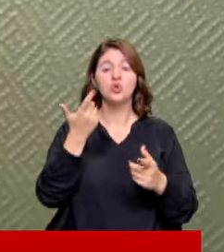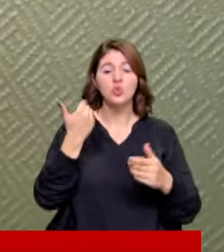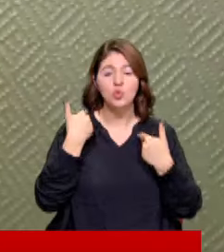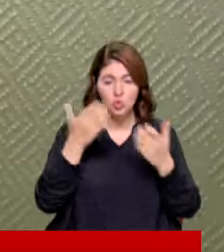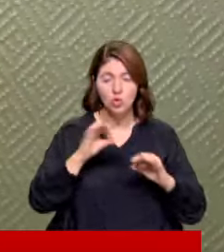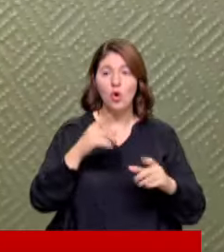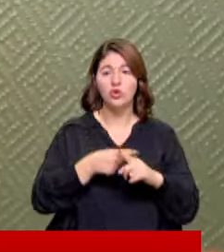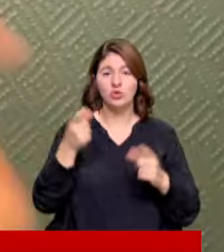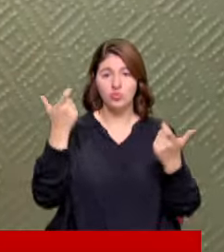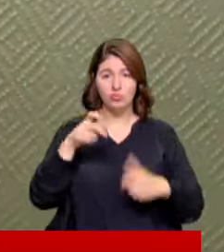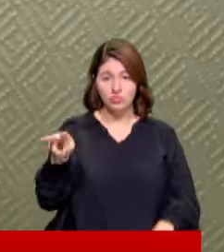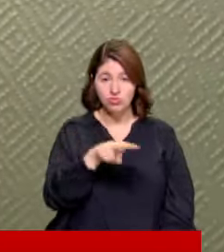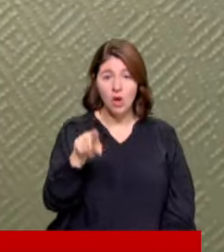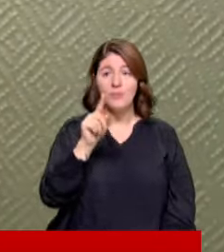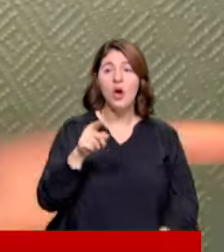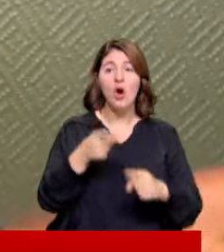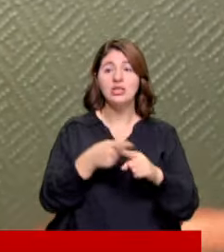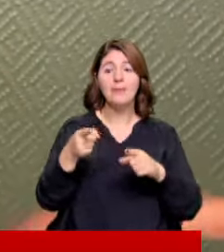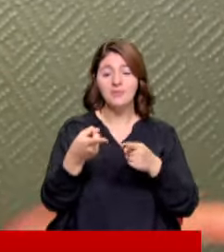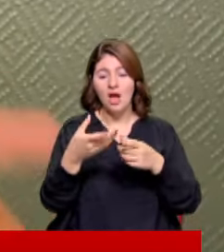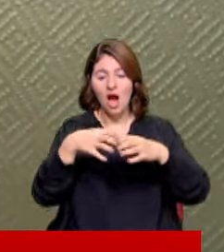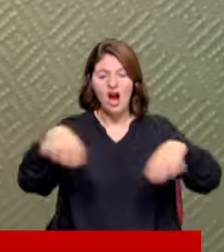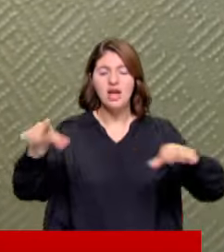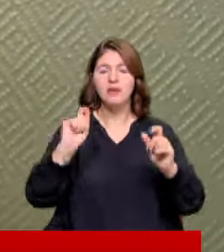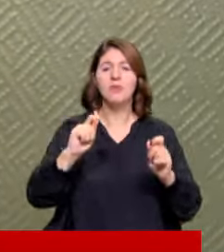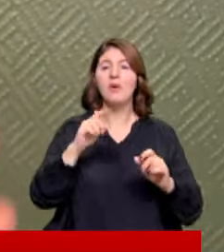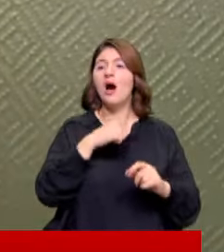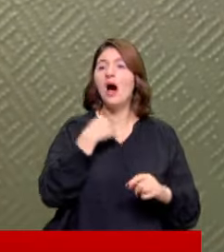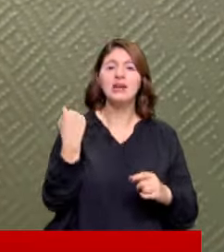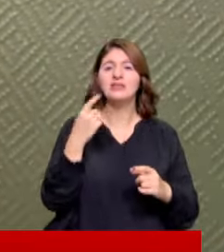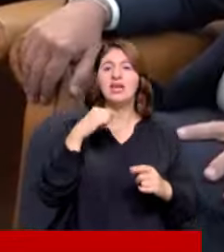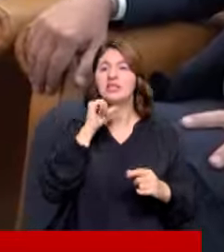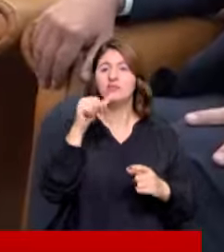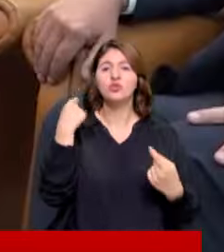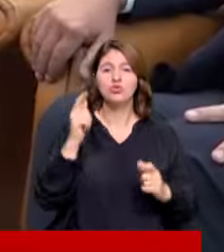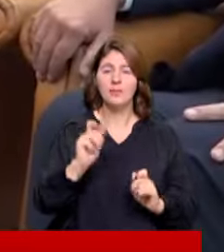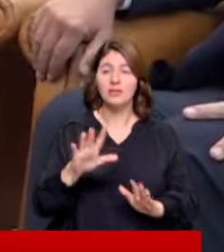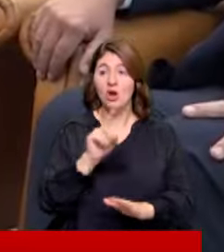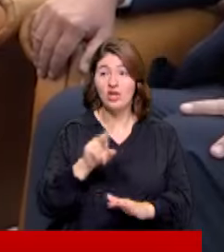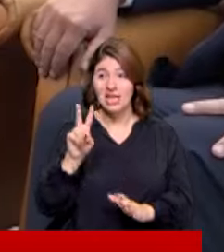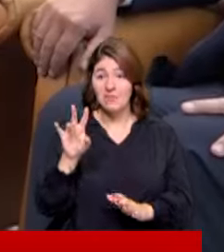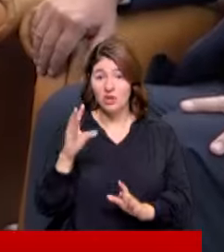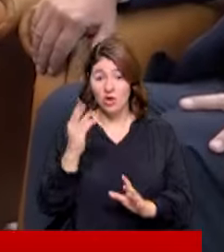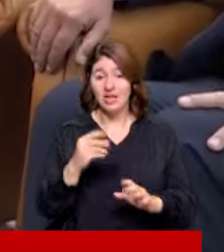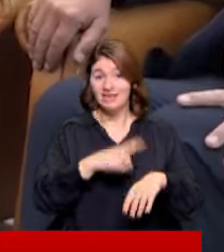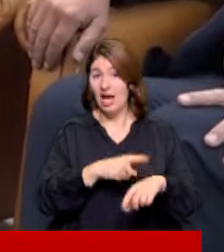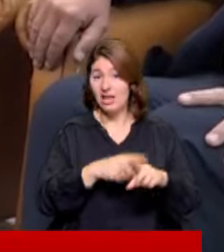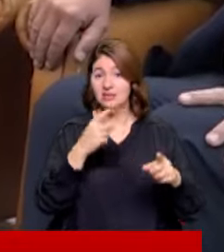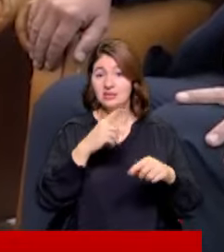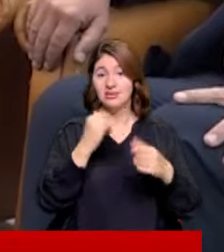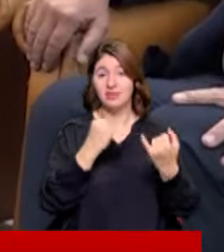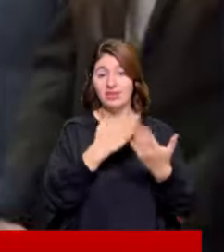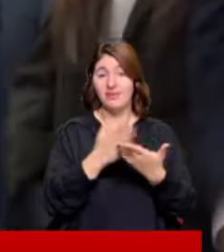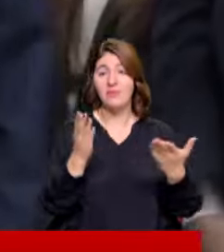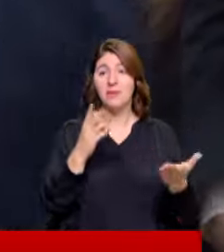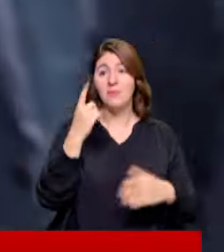hukuksuzlukların ortak sorumlusudur. Bu ortakların birbirinden ayrılmasını asla ve katta kimse düşünmesin. 17-25 ayarlı saat tartışması sürerken